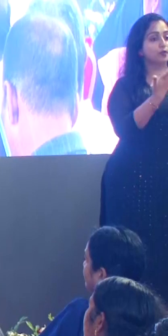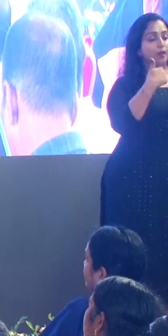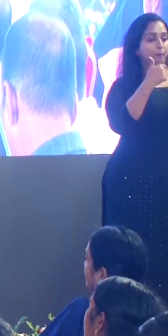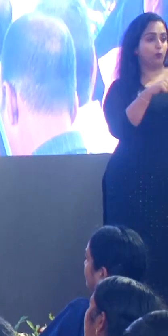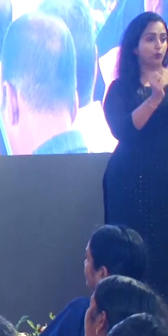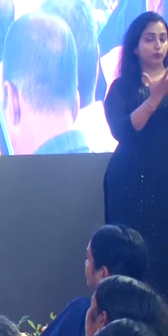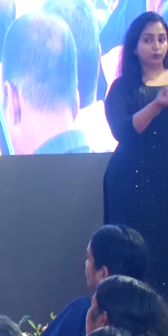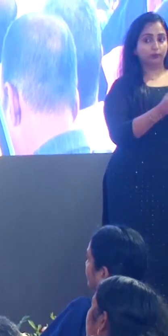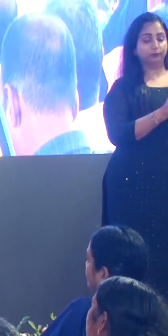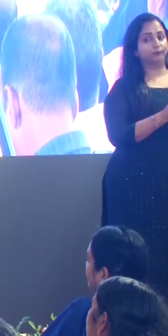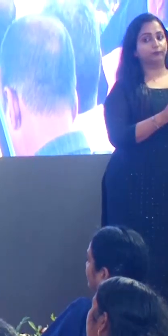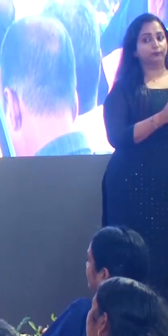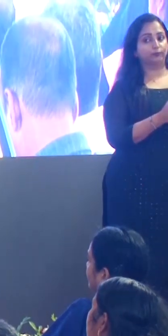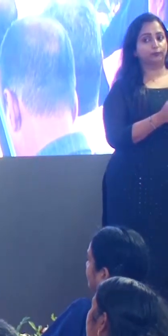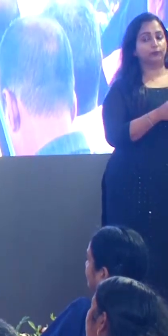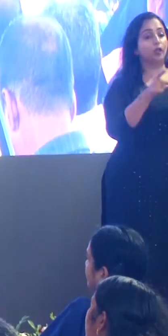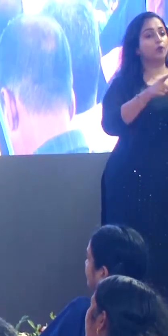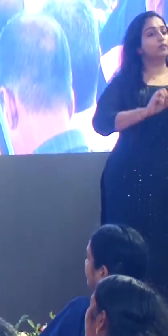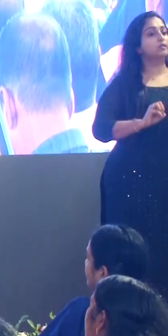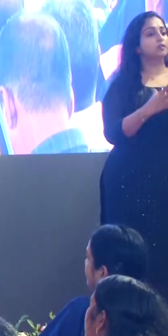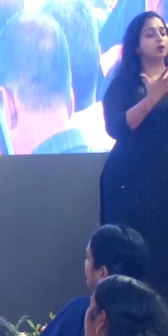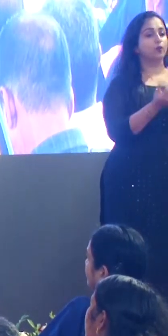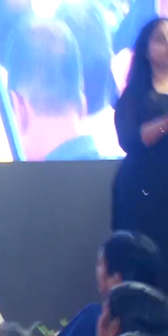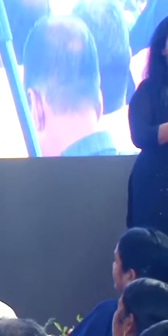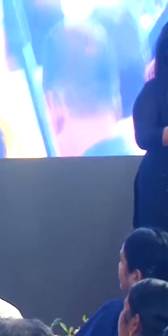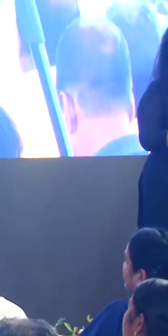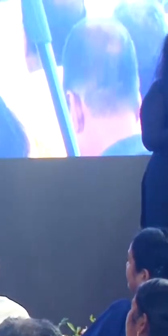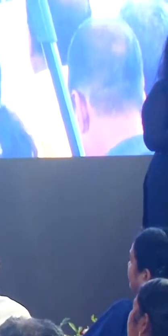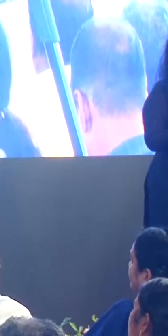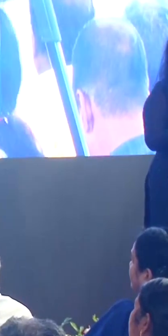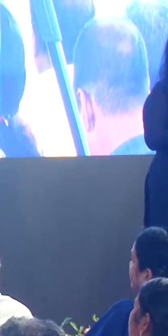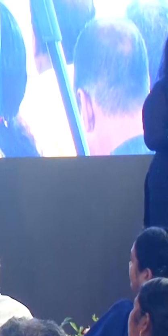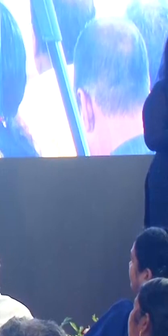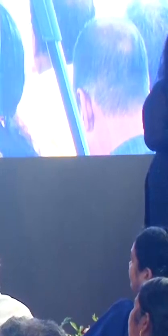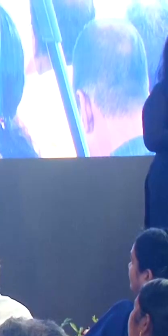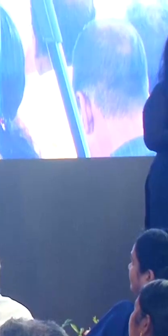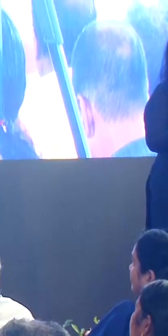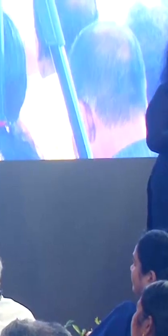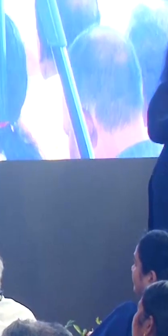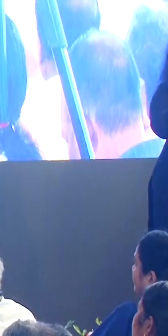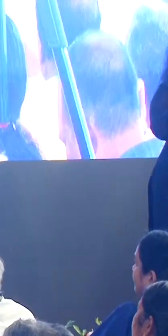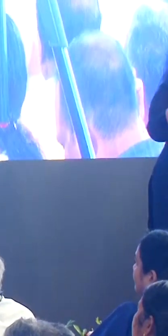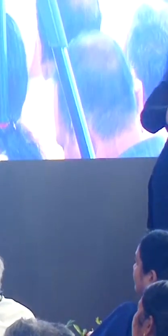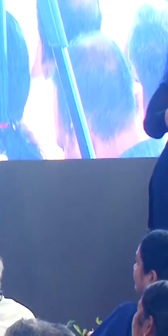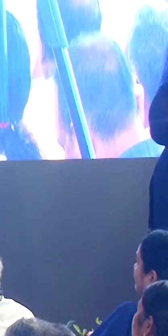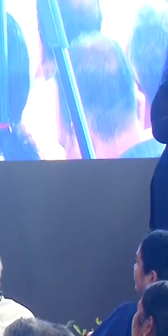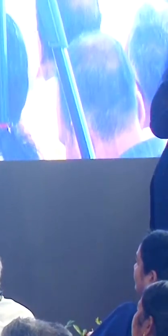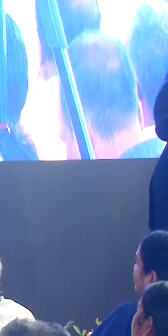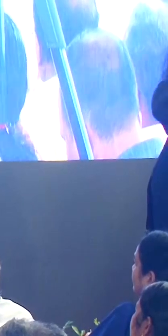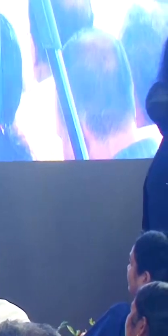ചെയ്യേണ്ടത്. അവിടെ നിന്നാണ് നമ്മൾ സ്റ്റാർട്ട് ചെയ്യേണ്ടത്, അല്ലാതെ നമ്മുടെ കാര്യങ്ങൾ ഇമ്പോസ്